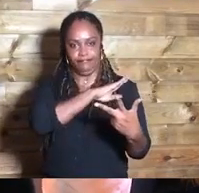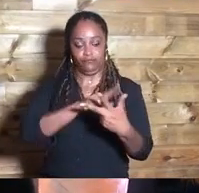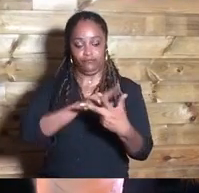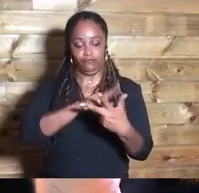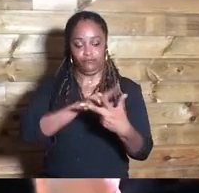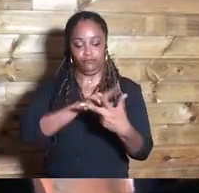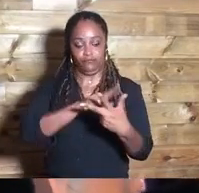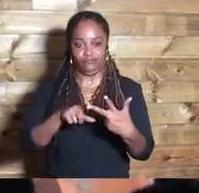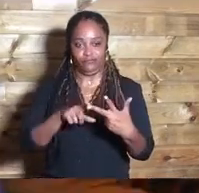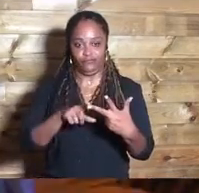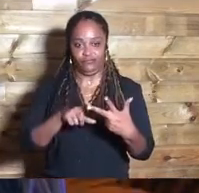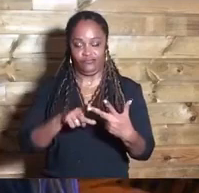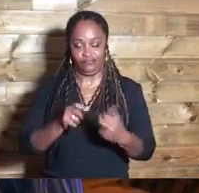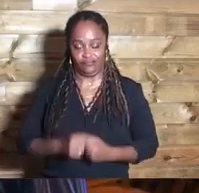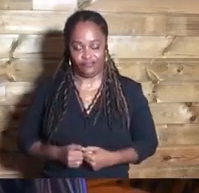bien, paradoxalement,